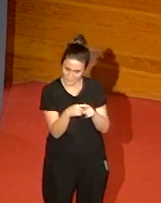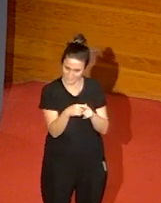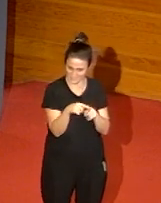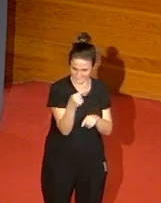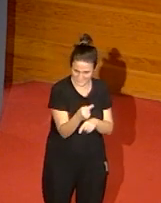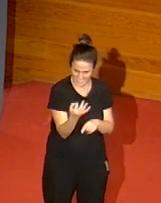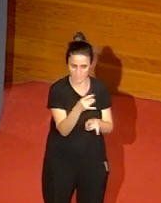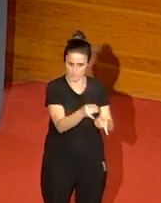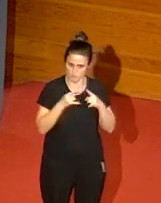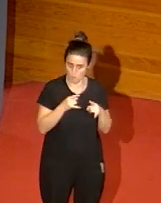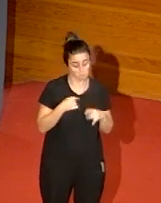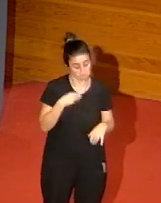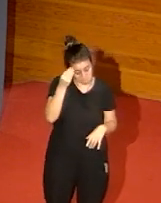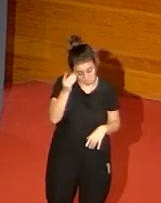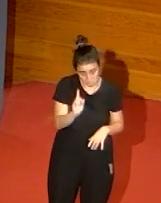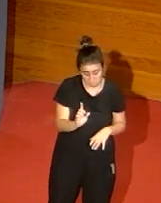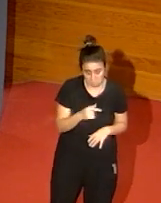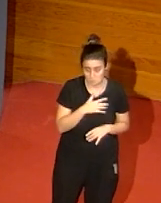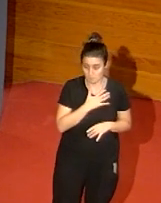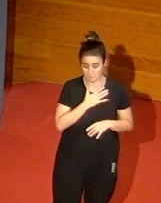uste dut ezetz, nik uste dut gaur egun